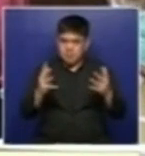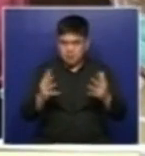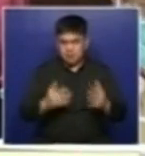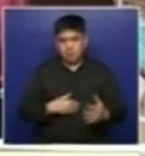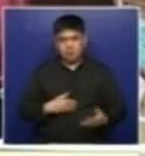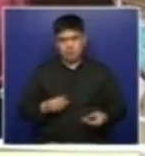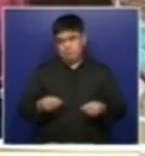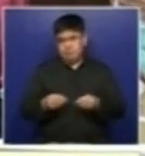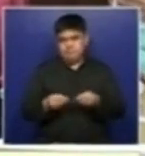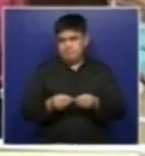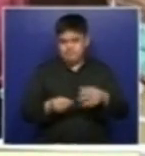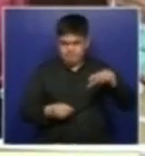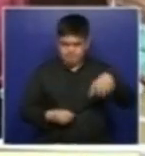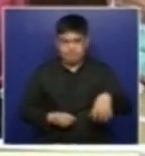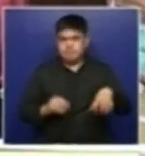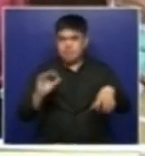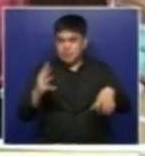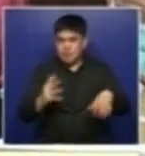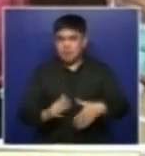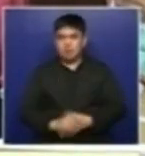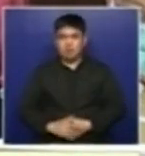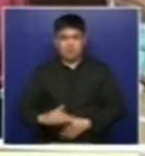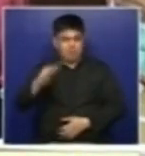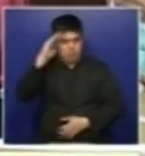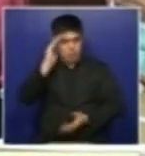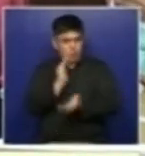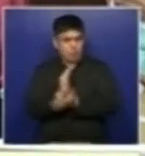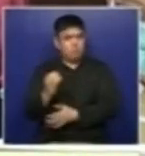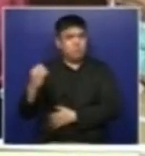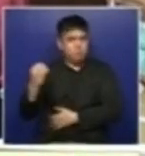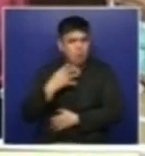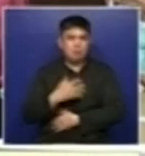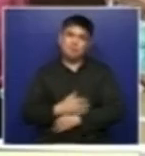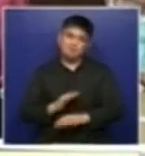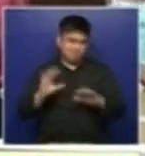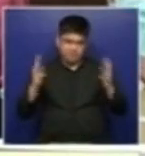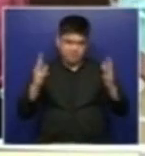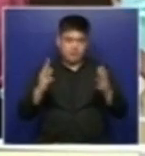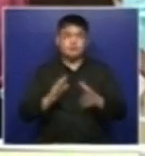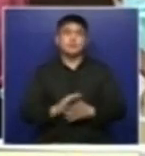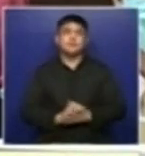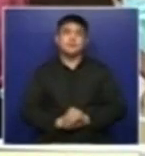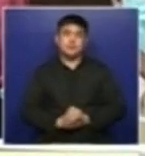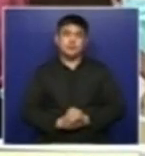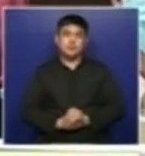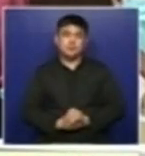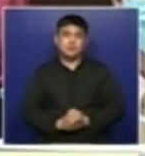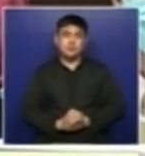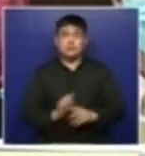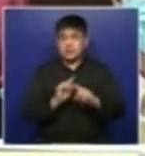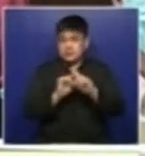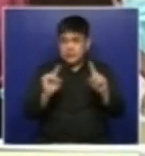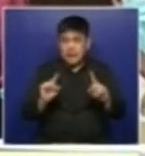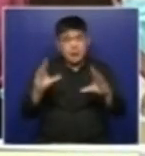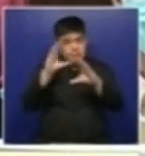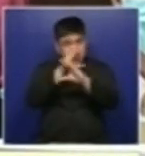และทางตำรวจเนี่ยก็ออกมาปฏิเสธแต่แล้วนะครับเมื่อคืนวันจันทร์ที่3